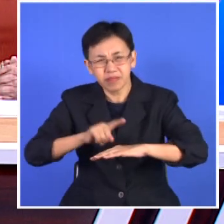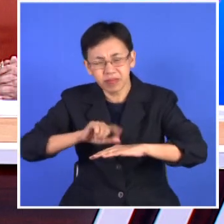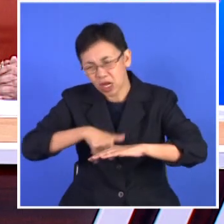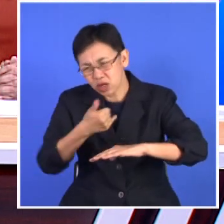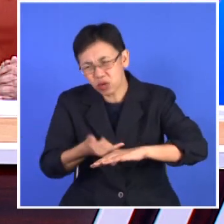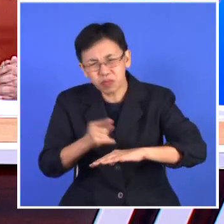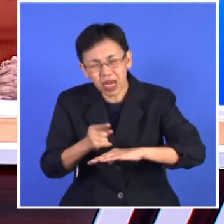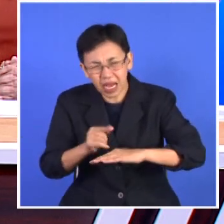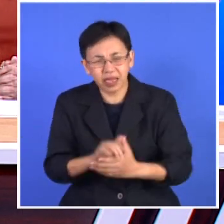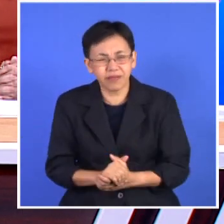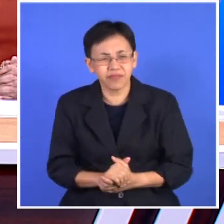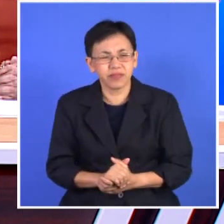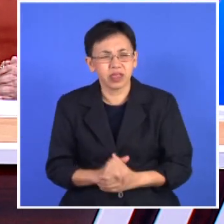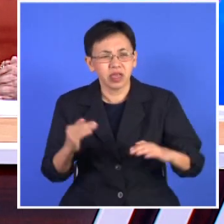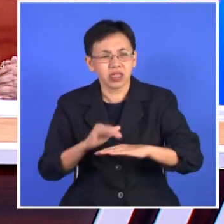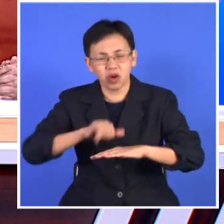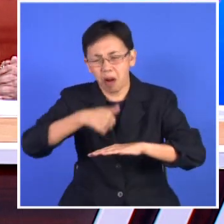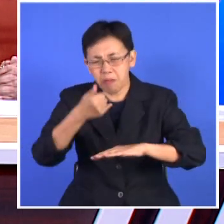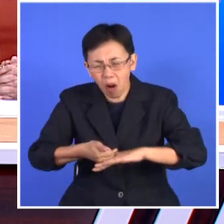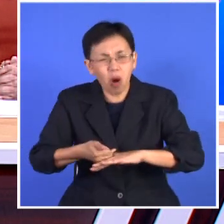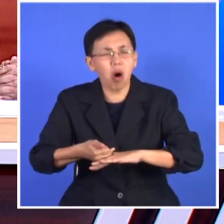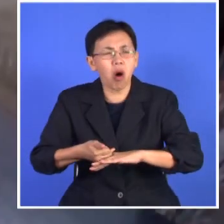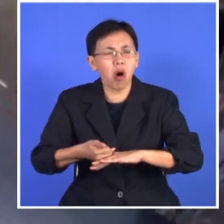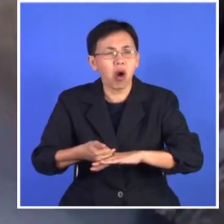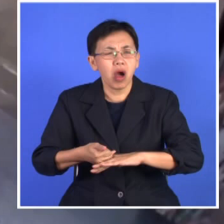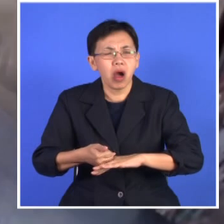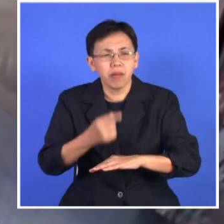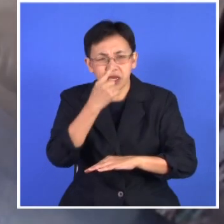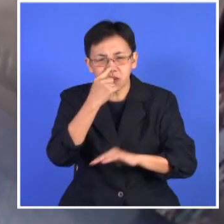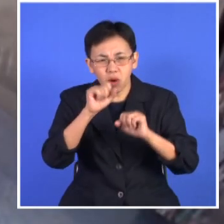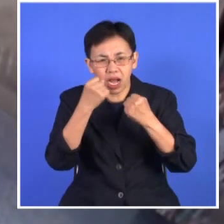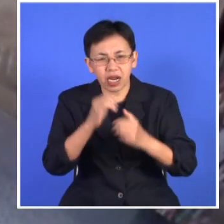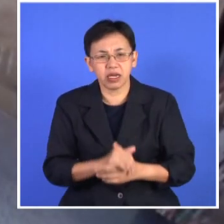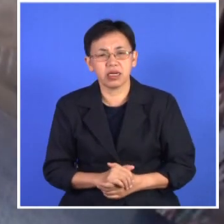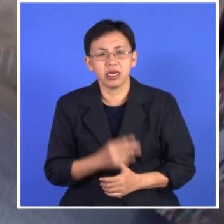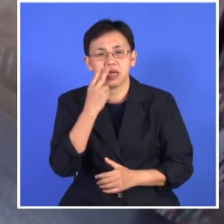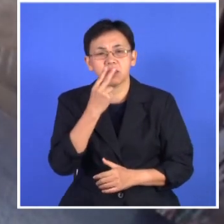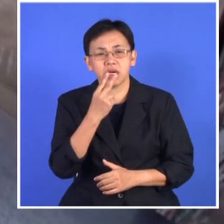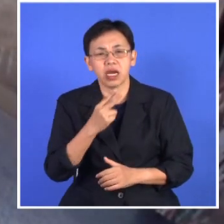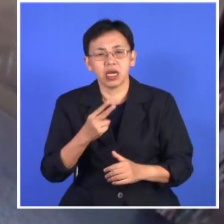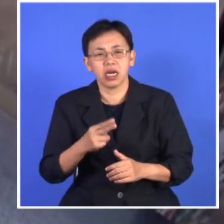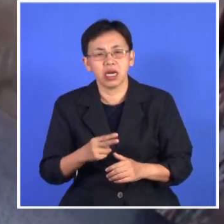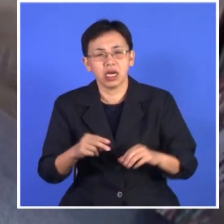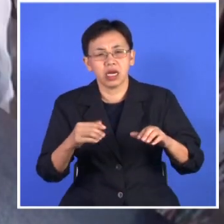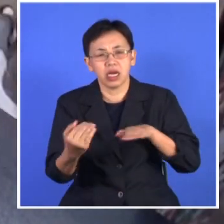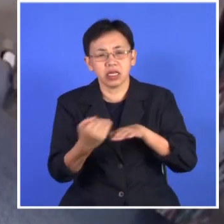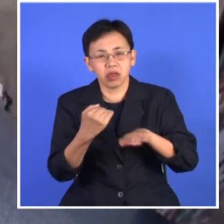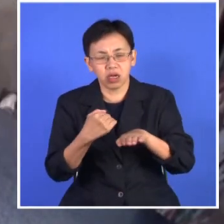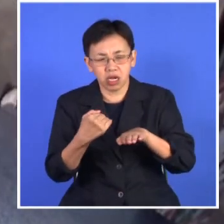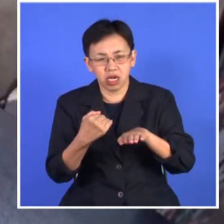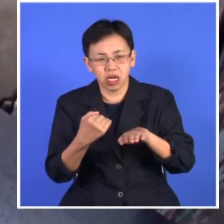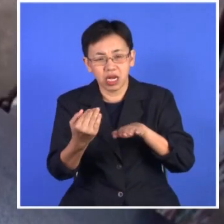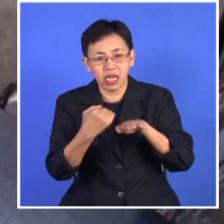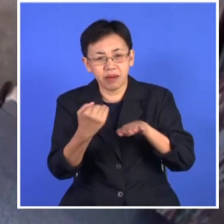เหมือนหมุดอยู่กลางถนนหัวคว่ำขมำหงายล่าสุดจมูกหักเลยดูภาพกันแล้วกันนี่อ้าโอ